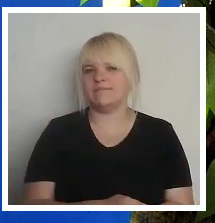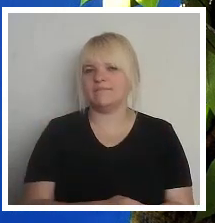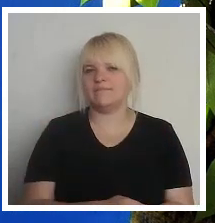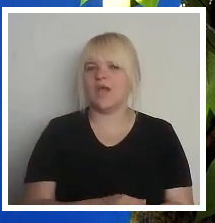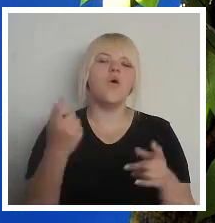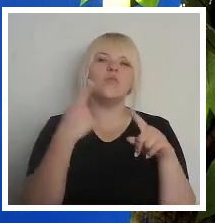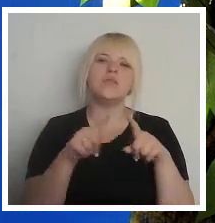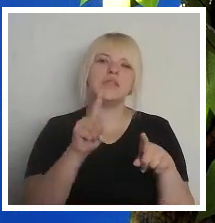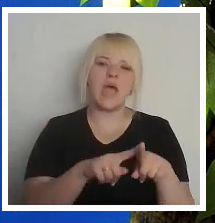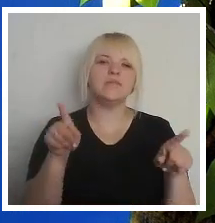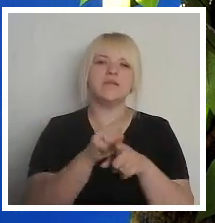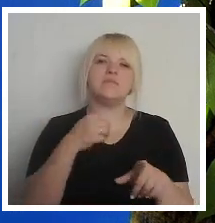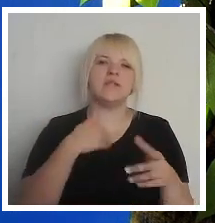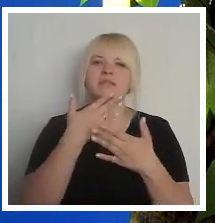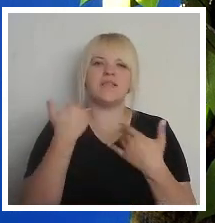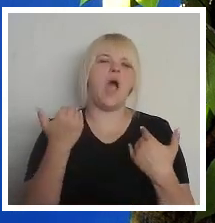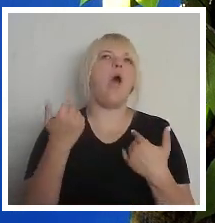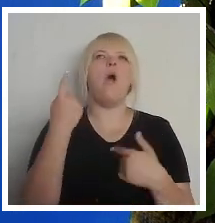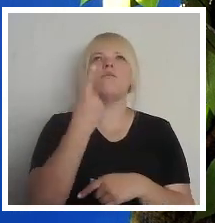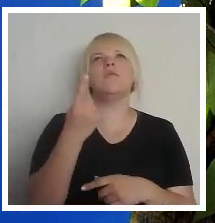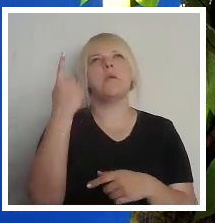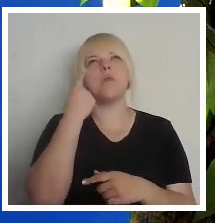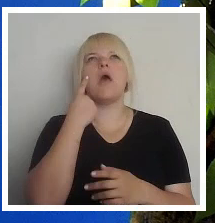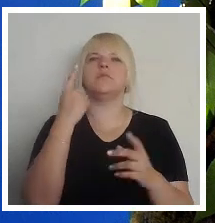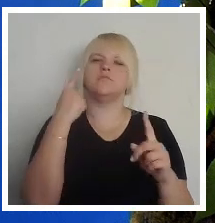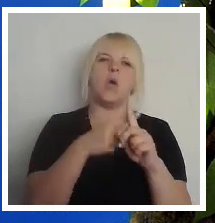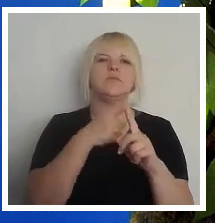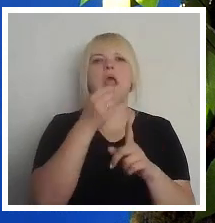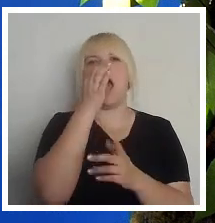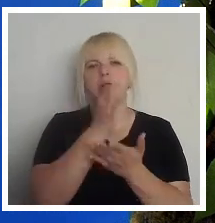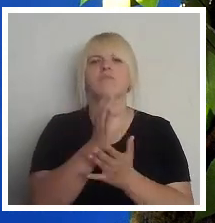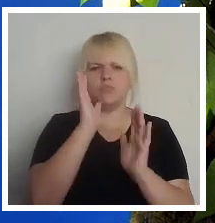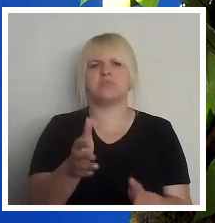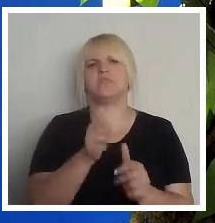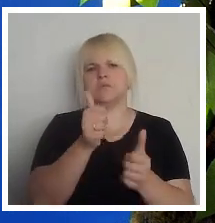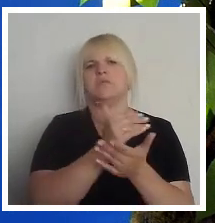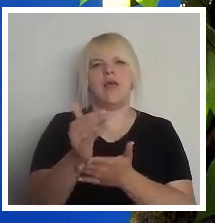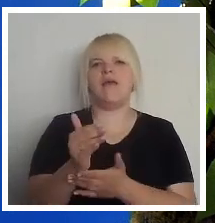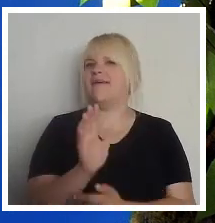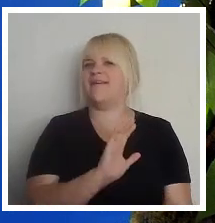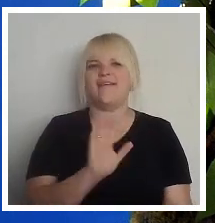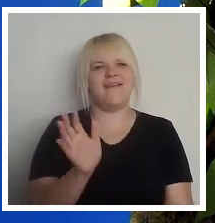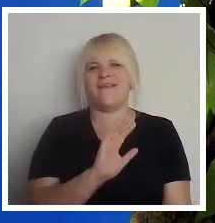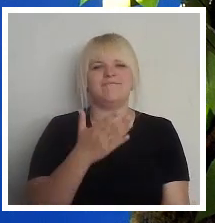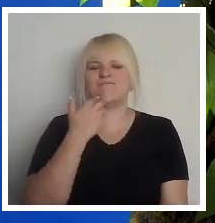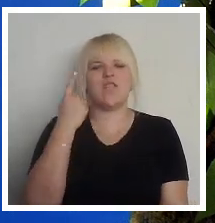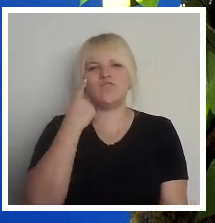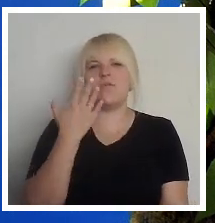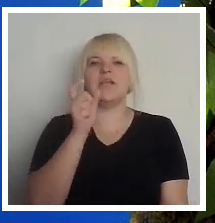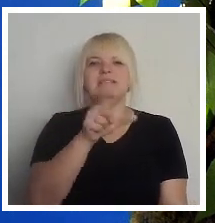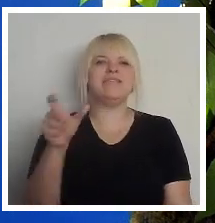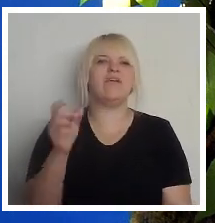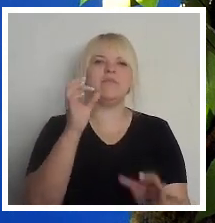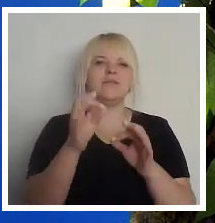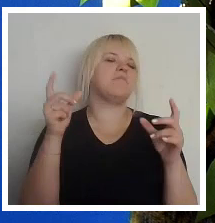tāpēc man nav tādas vienprātīgas un pozitīvas atbildes, ka būs jau labi. Es nedomāju. Es domāju, ka cilvēki pēc būtības